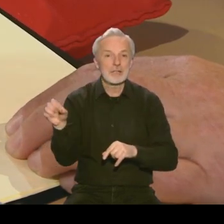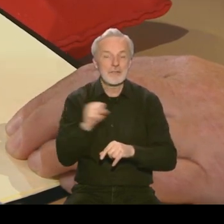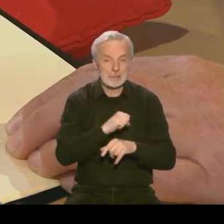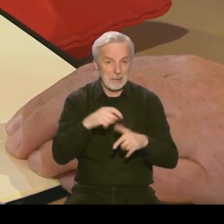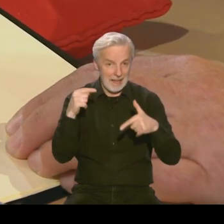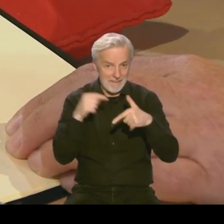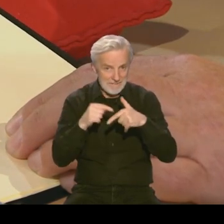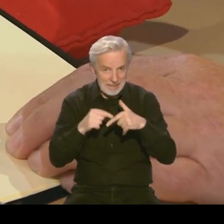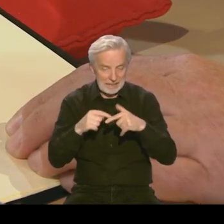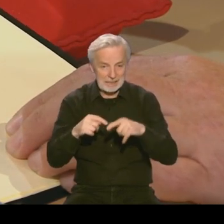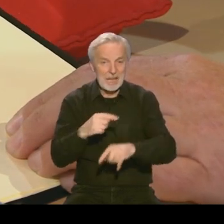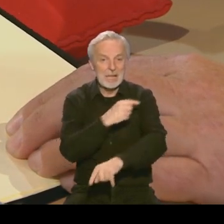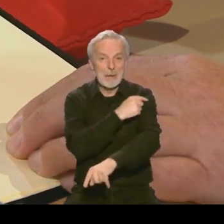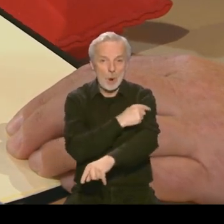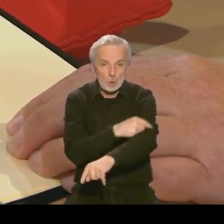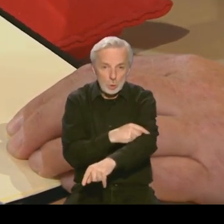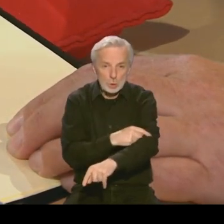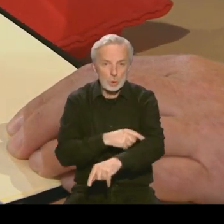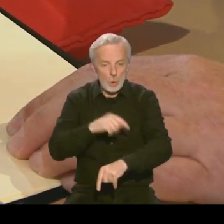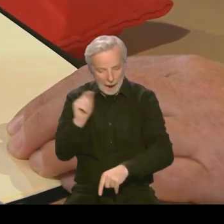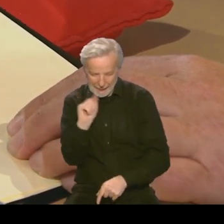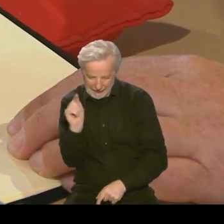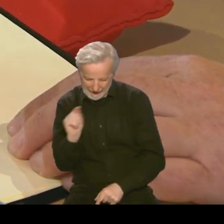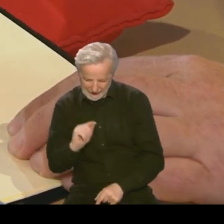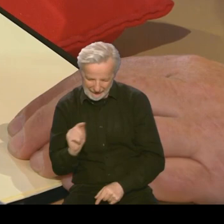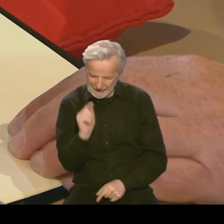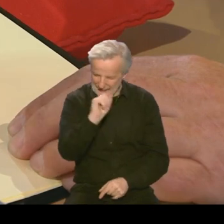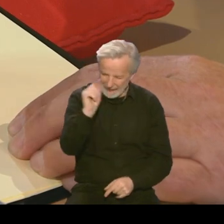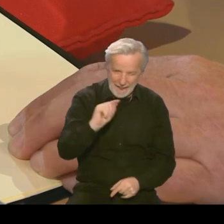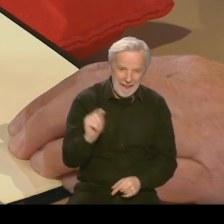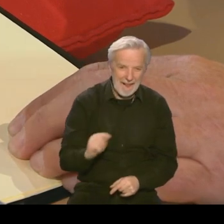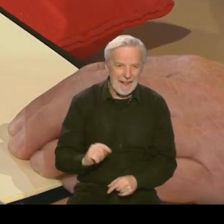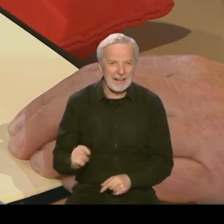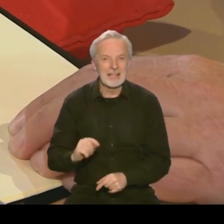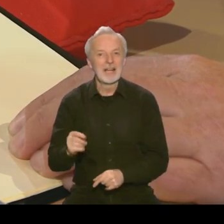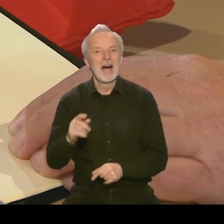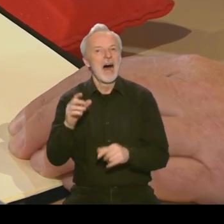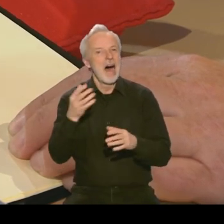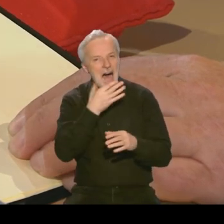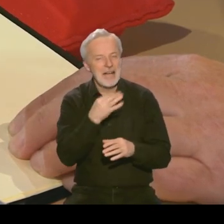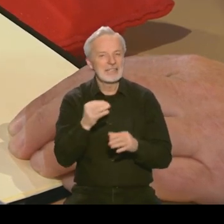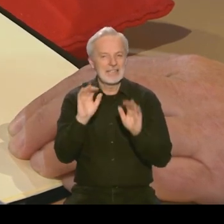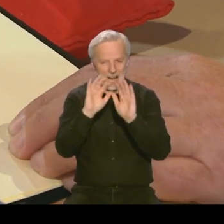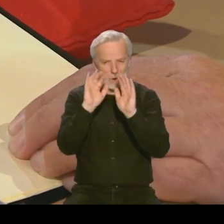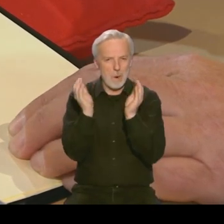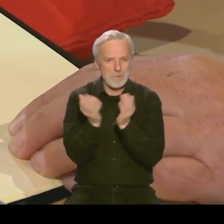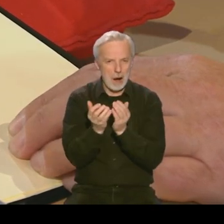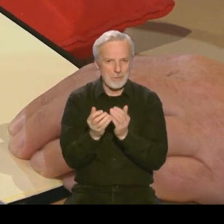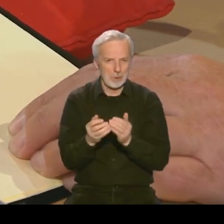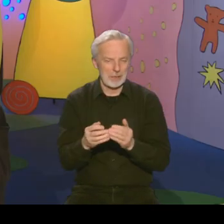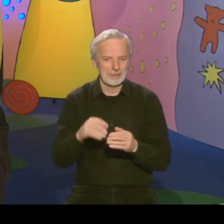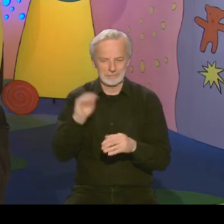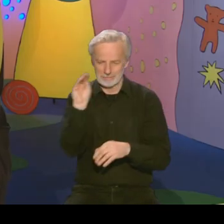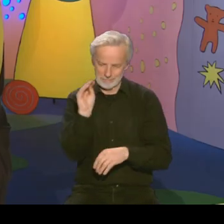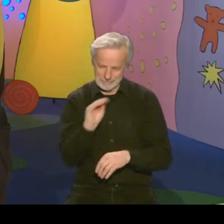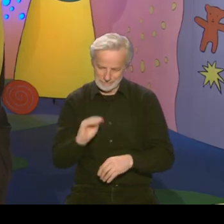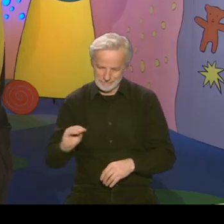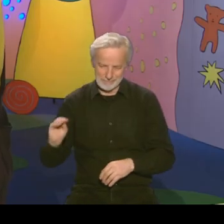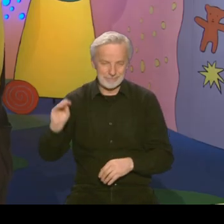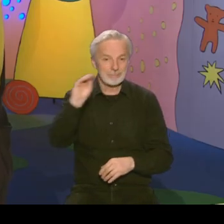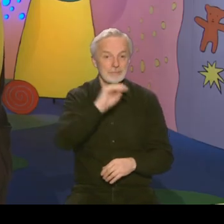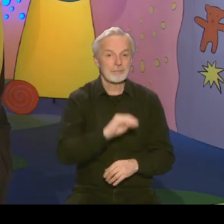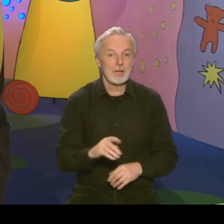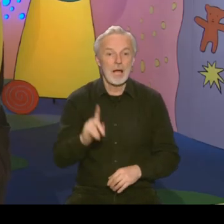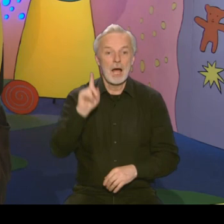anebo barvičky, pastelky a uděláte takovou čmárnici. Michale, já mám